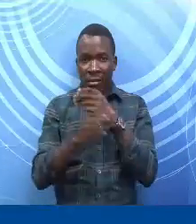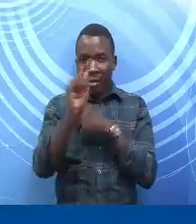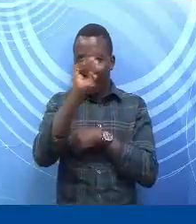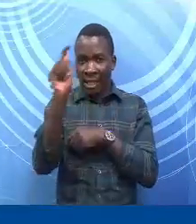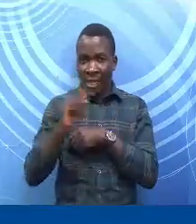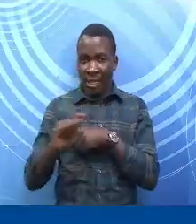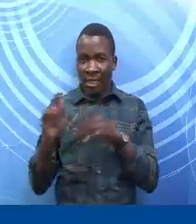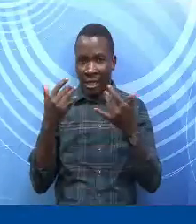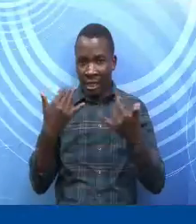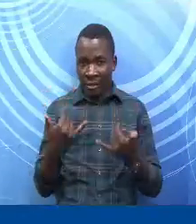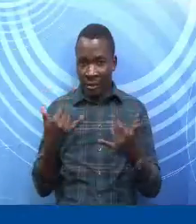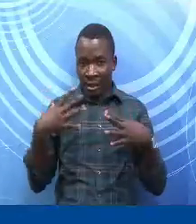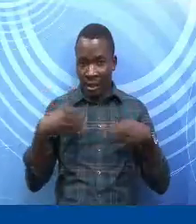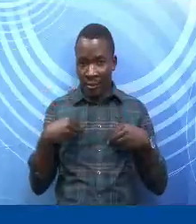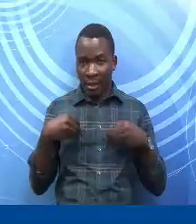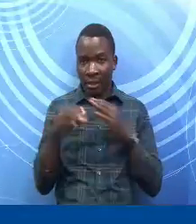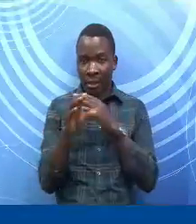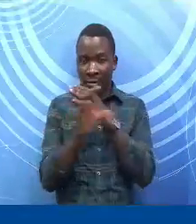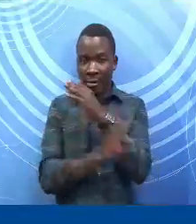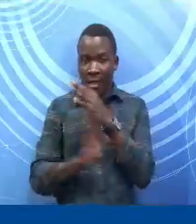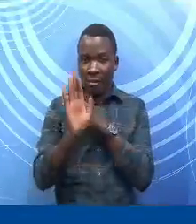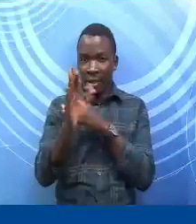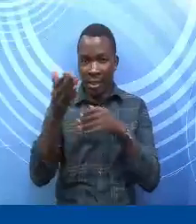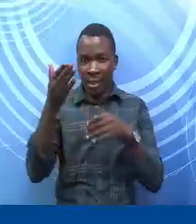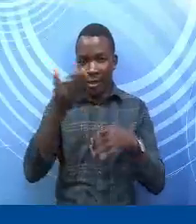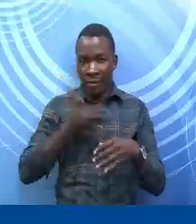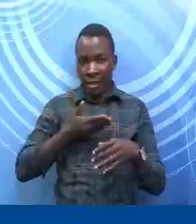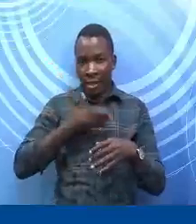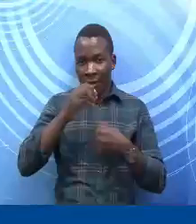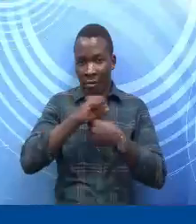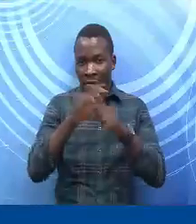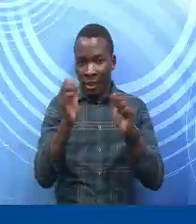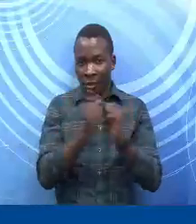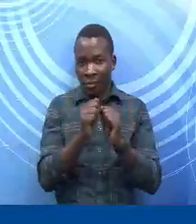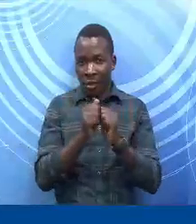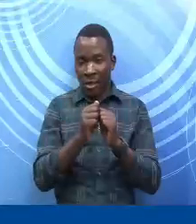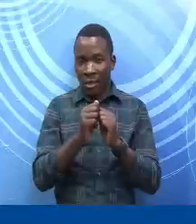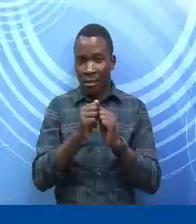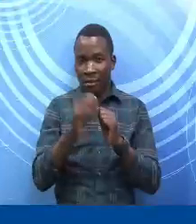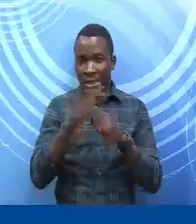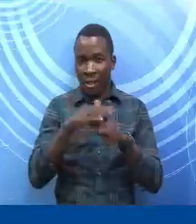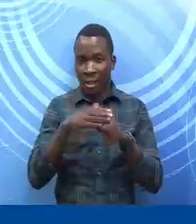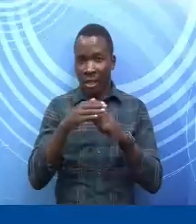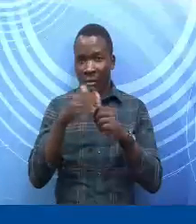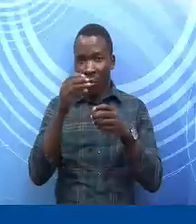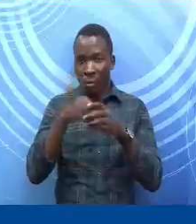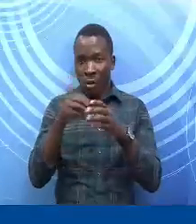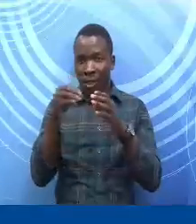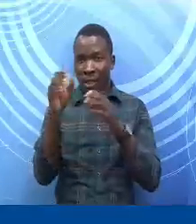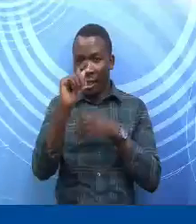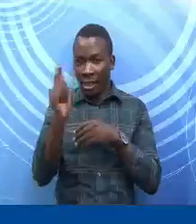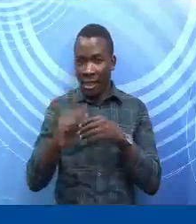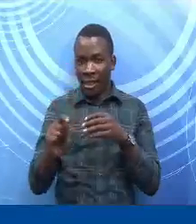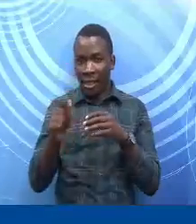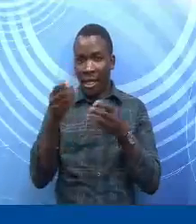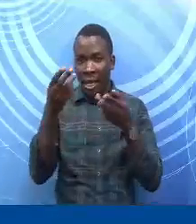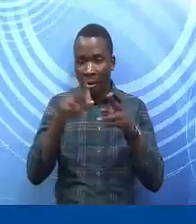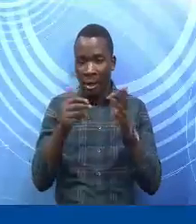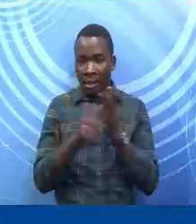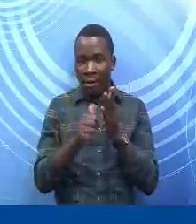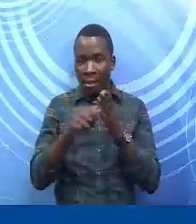ko igihugu cye gifite ikibazo cya COVID-19. Ubwo ibyo kuba rero muri Tanzania hari ikibazo cya COVID, Perezida Magufuli yabyemeje,